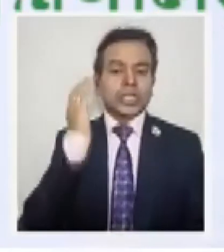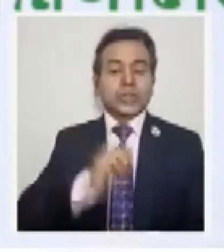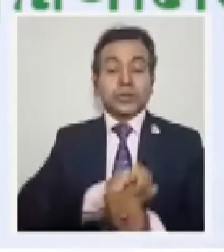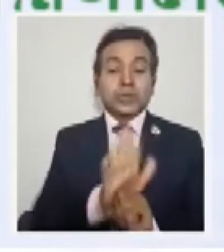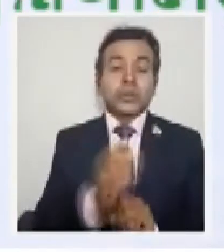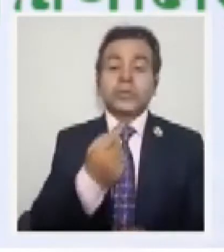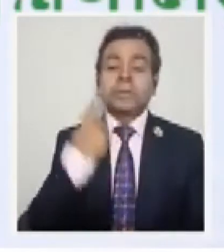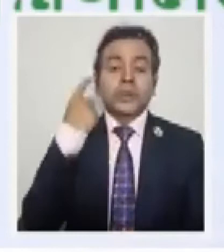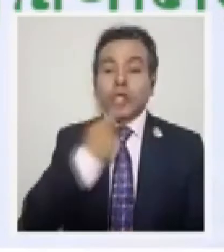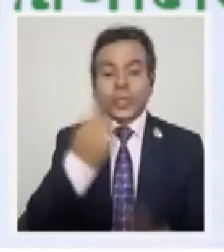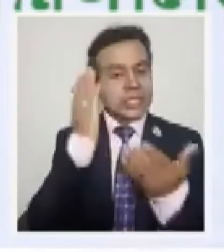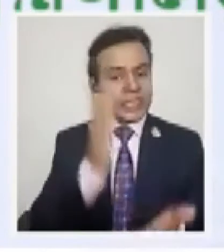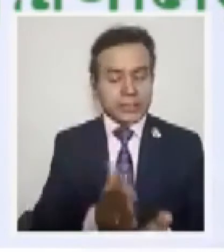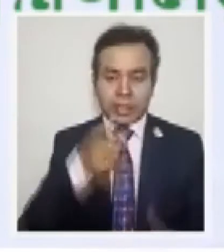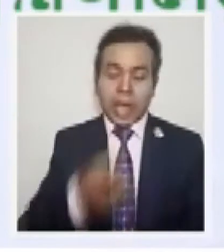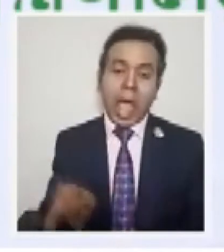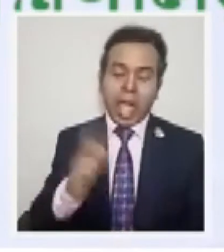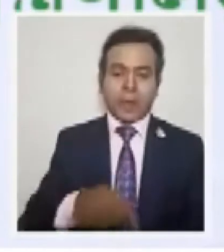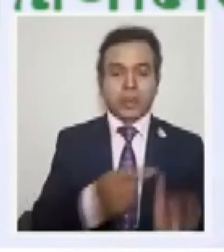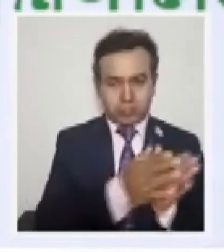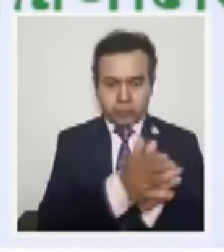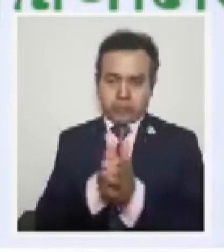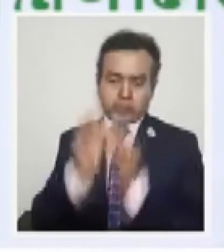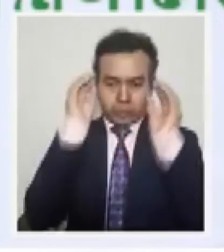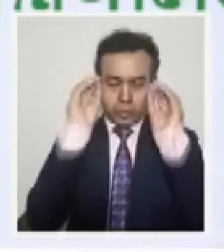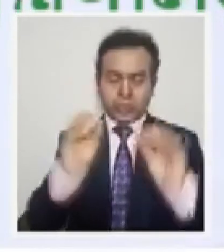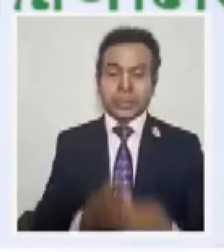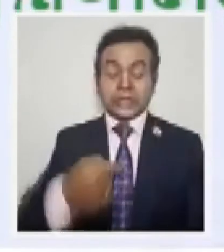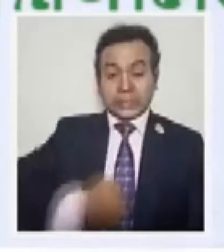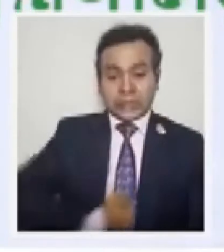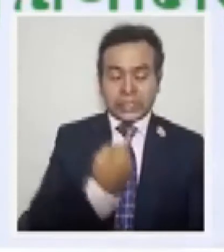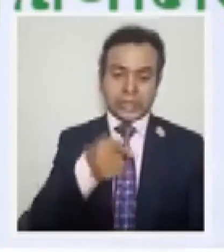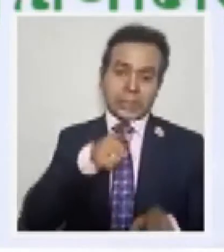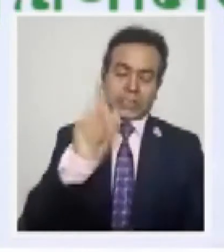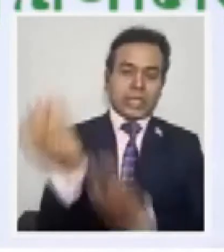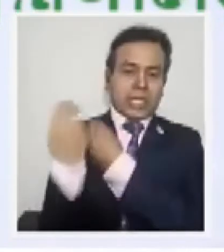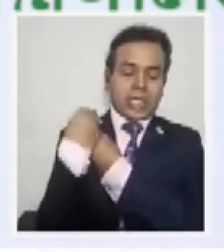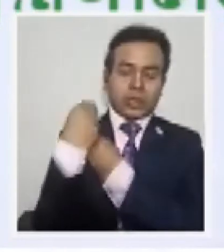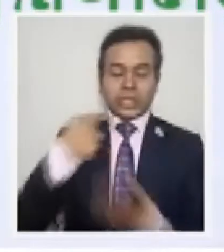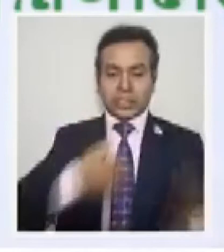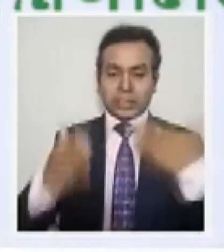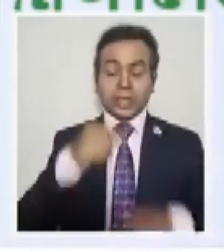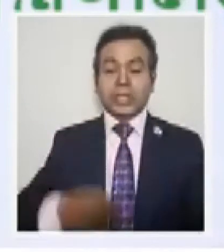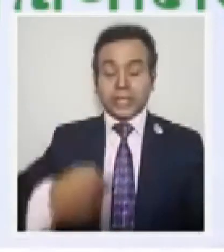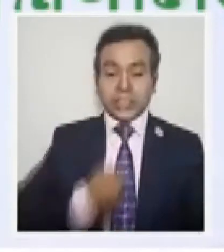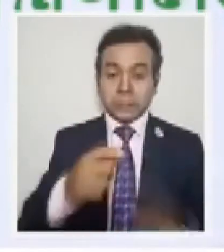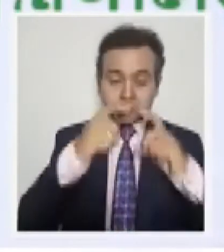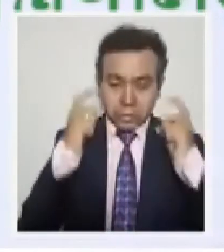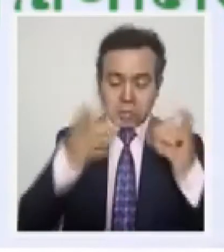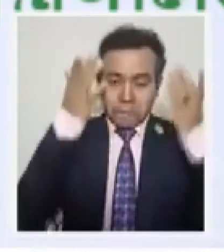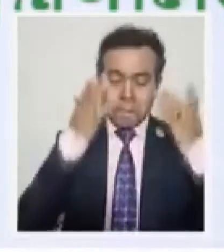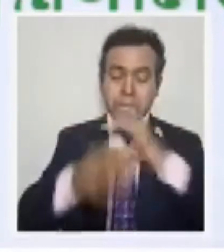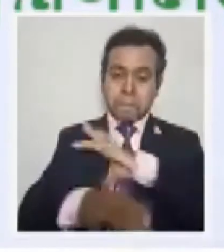থেকে। এই ছিল আমাদের হাতে তথ্য, শেষ করব তবে আবারও বলবো, আপনার সুরক্ষা আপনার